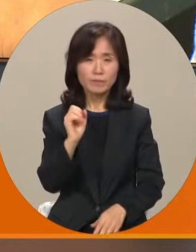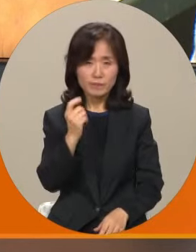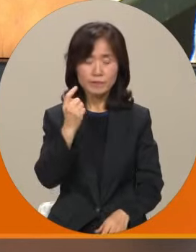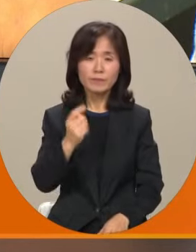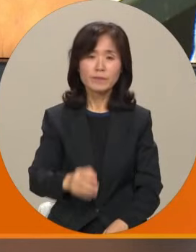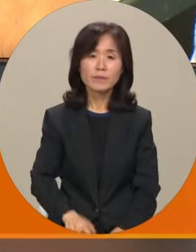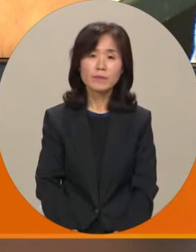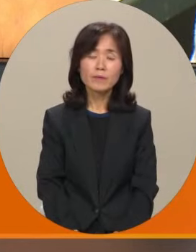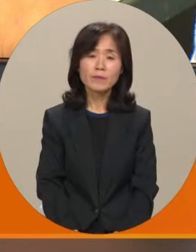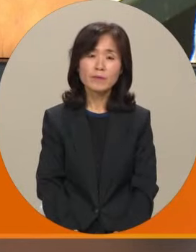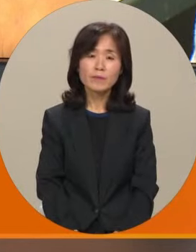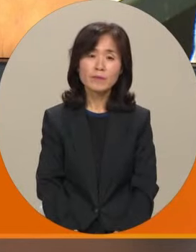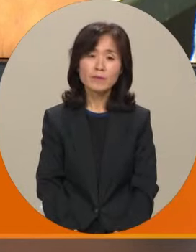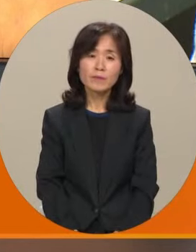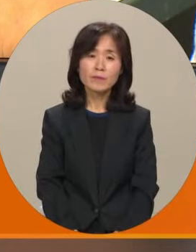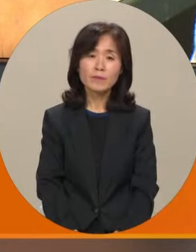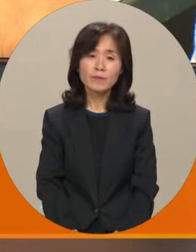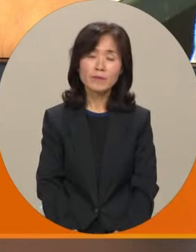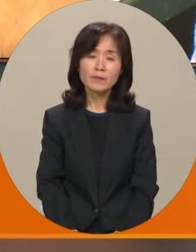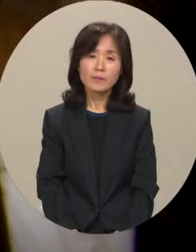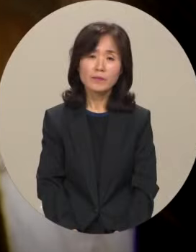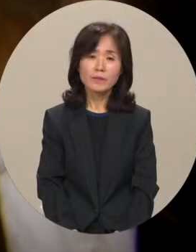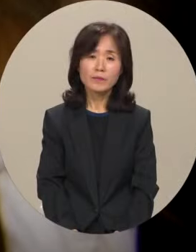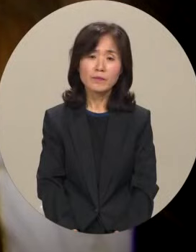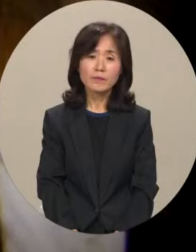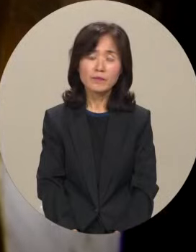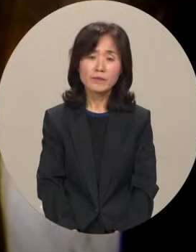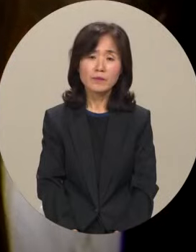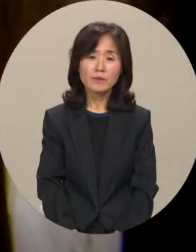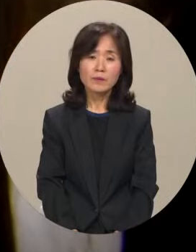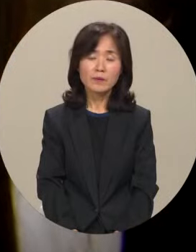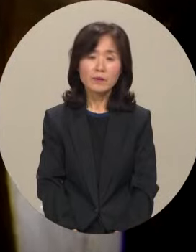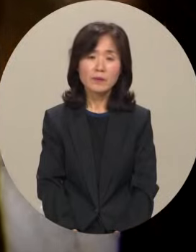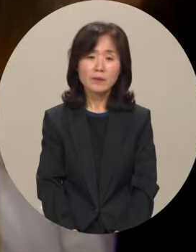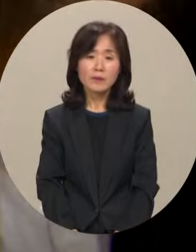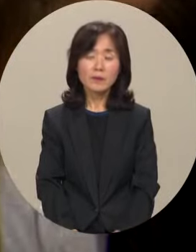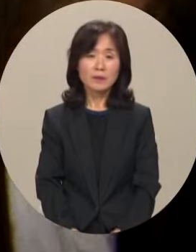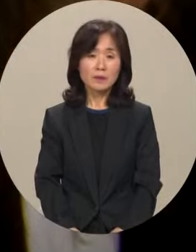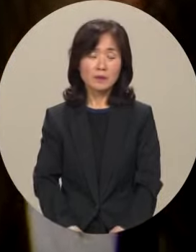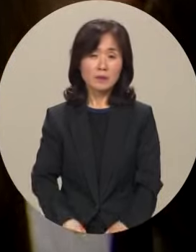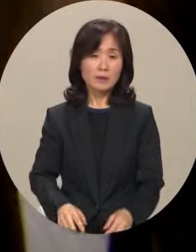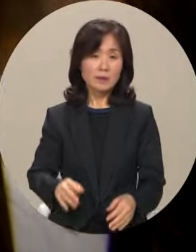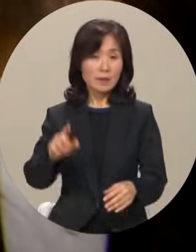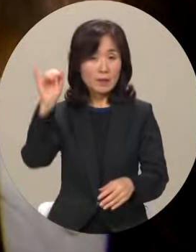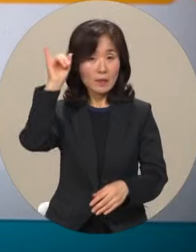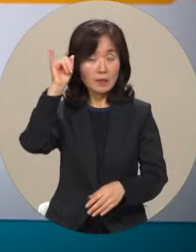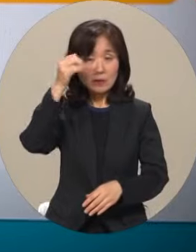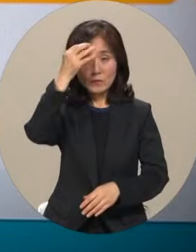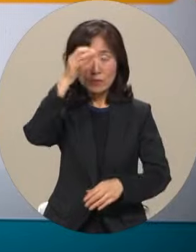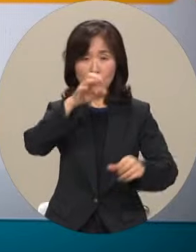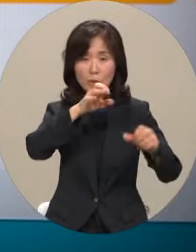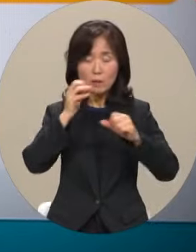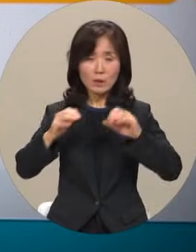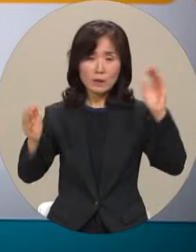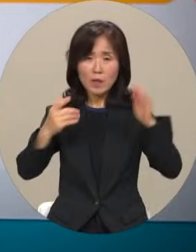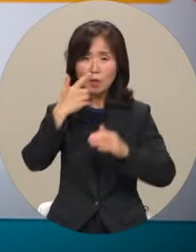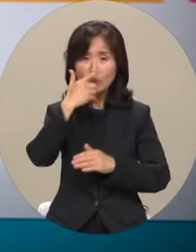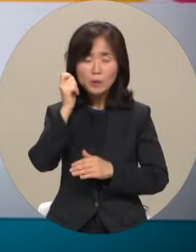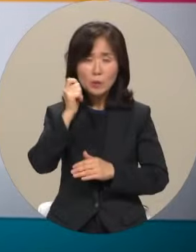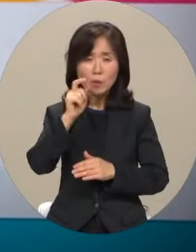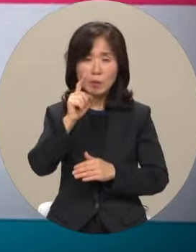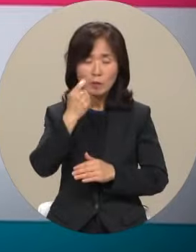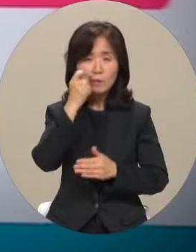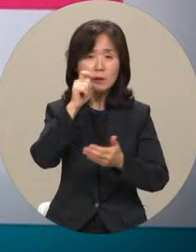확인됐습니다 금창호 기입니다 인공지능 기술을 활용해 생 족한 학업